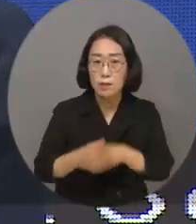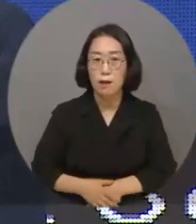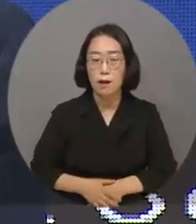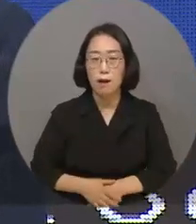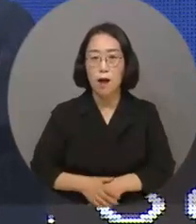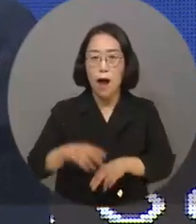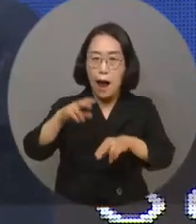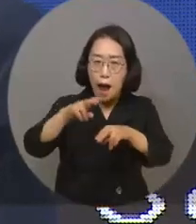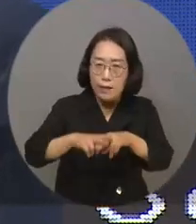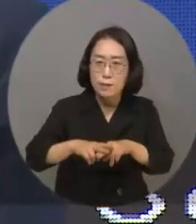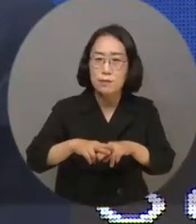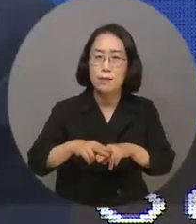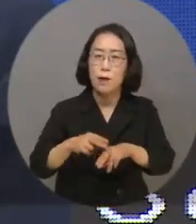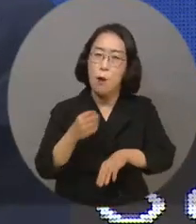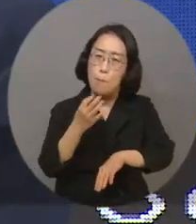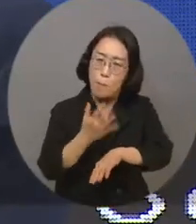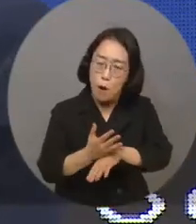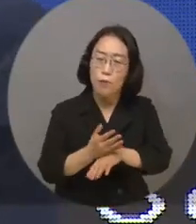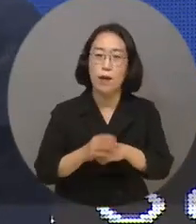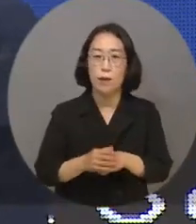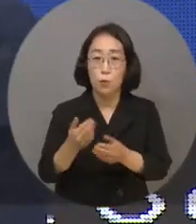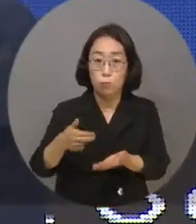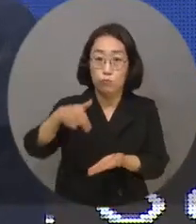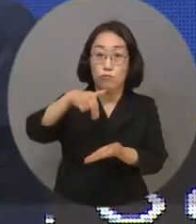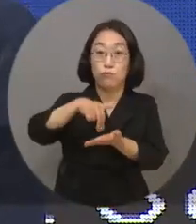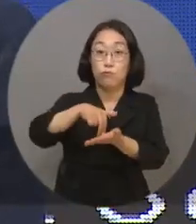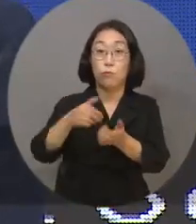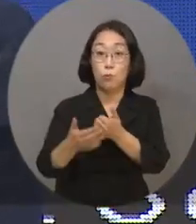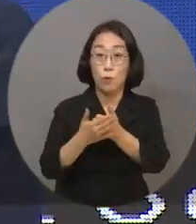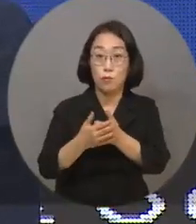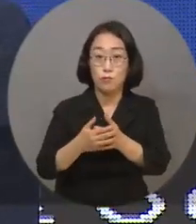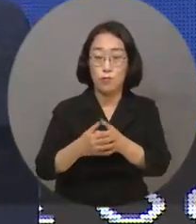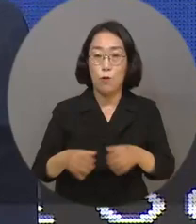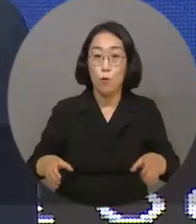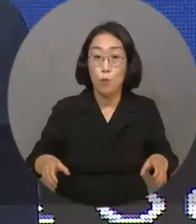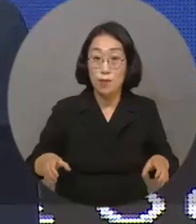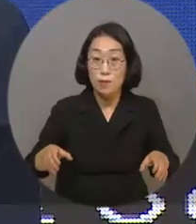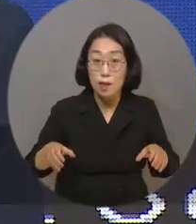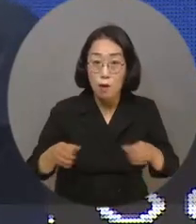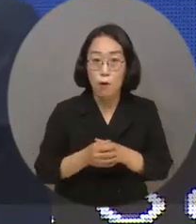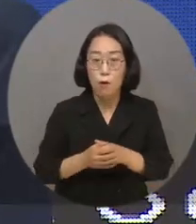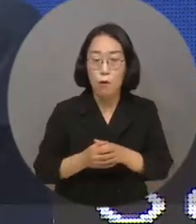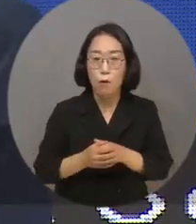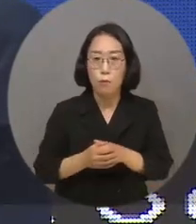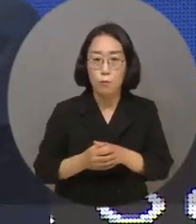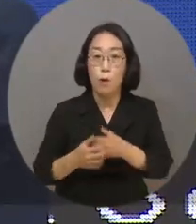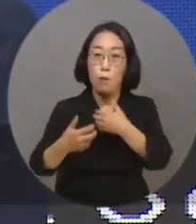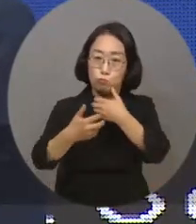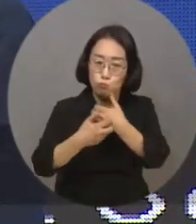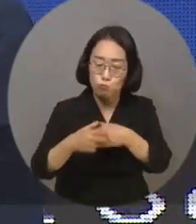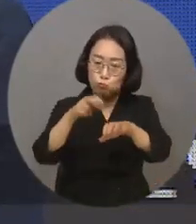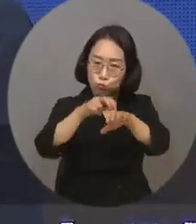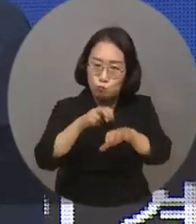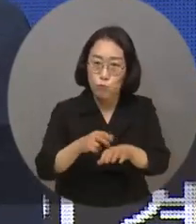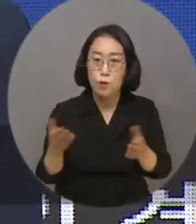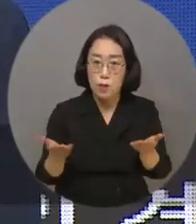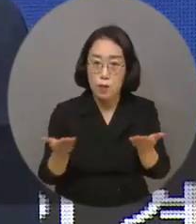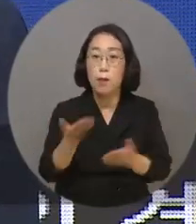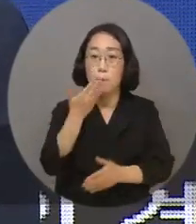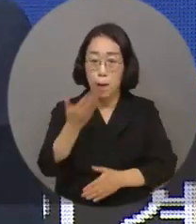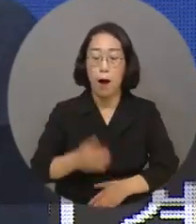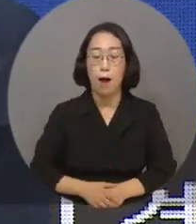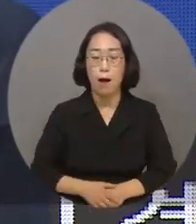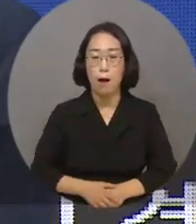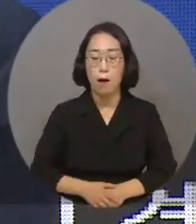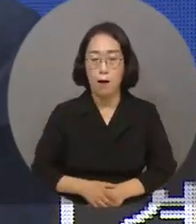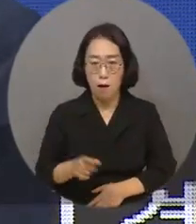경사조절과 기립이 가능한 휠체어를 지원받고 다양한 자세로 환자 진료가 가능해졌다는 사례를 들었습니다.